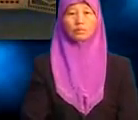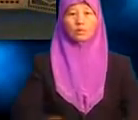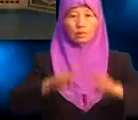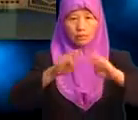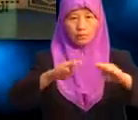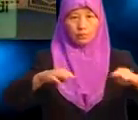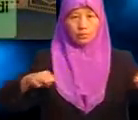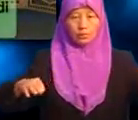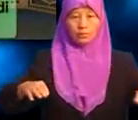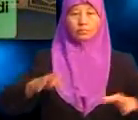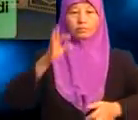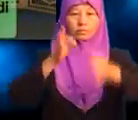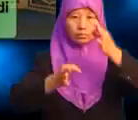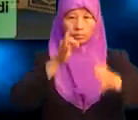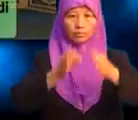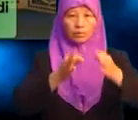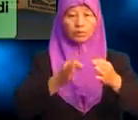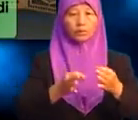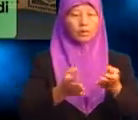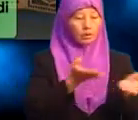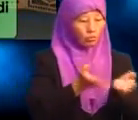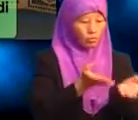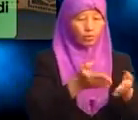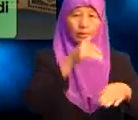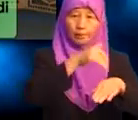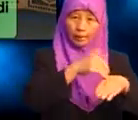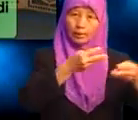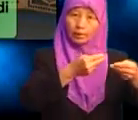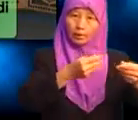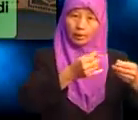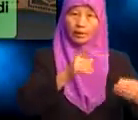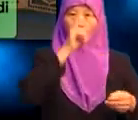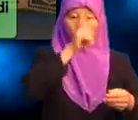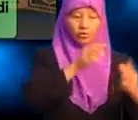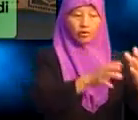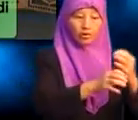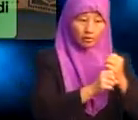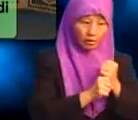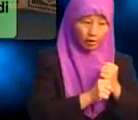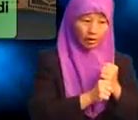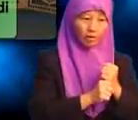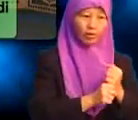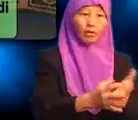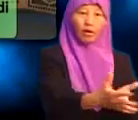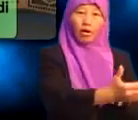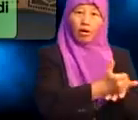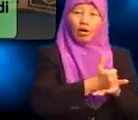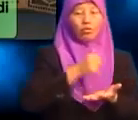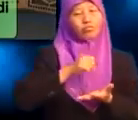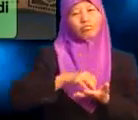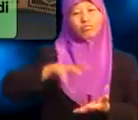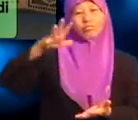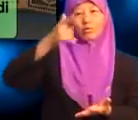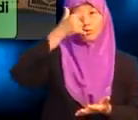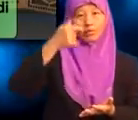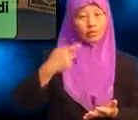Murid-murid, jika berbudi pada tanah, tentu kita mendapat hasil yang lumayan kerana usaha